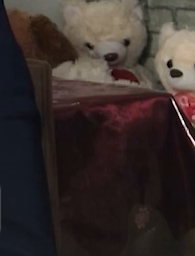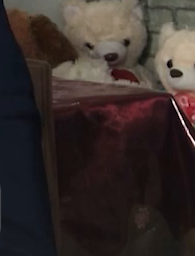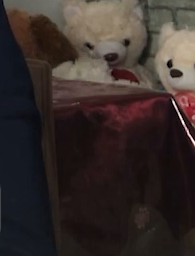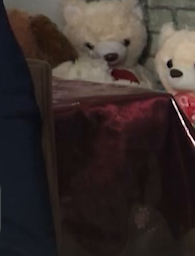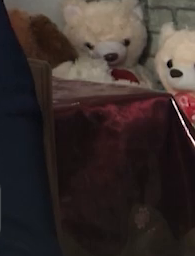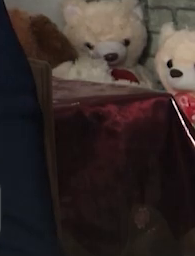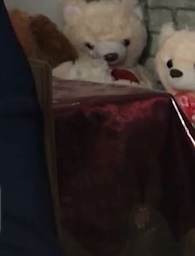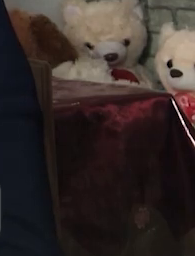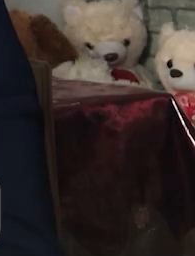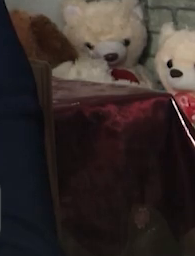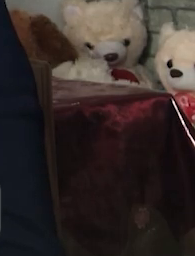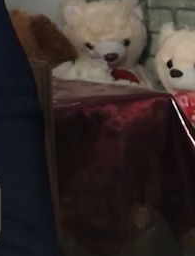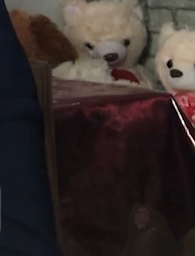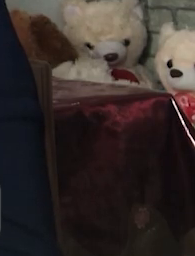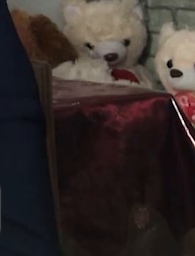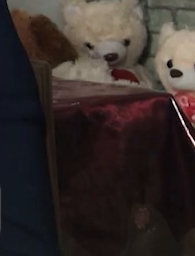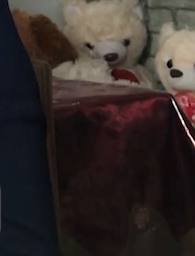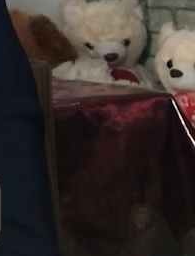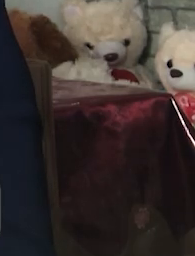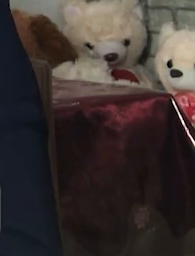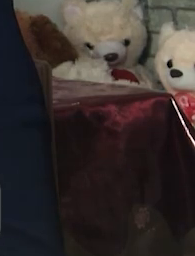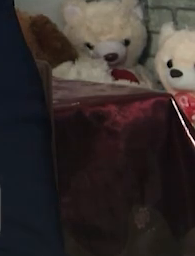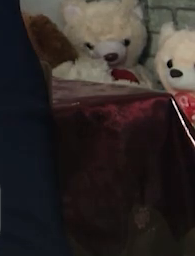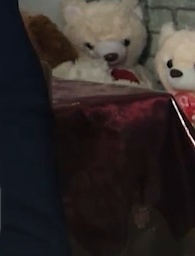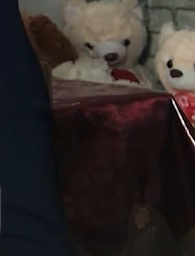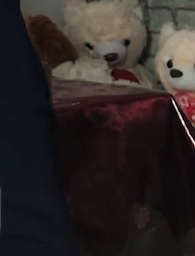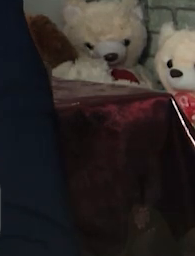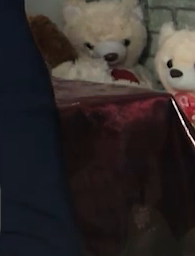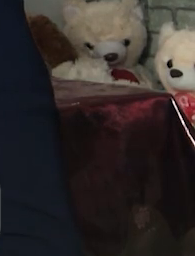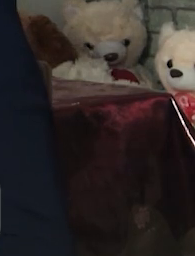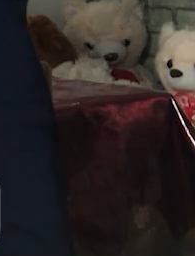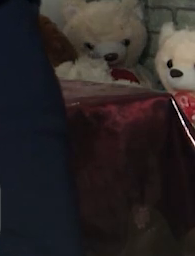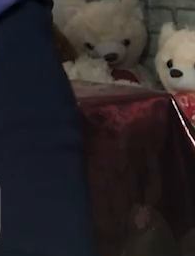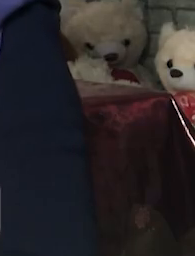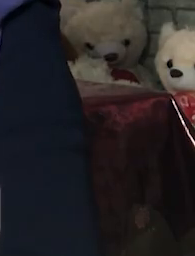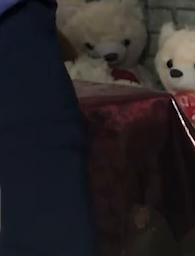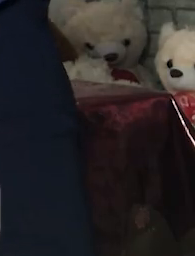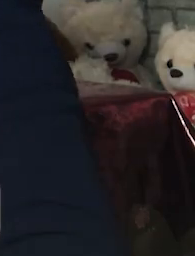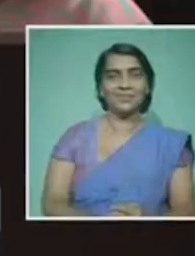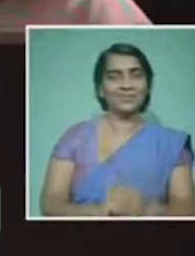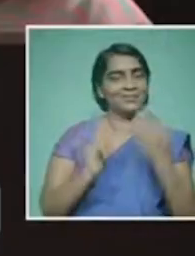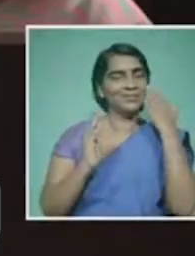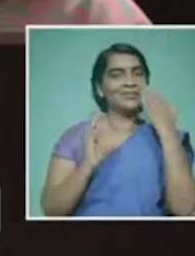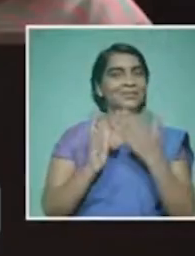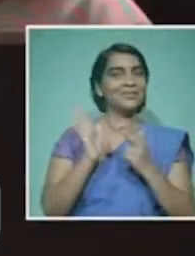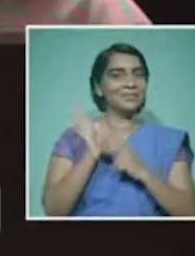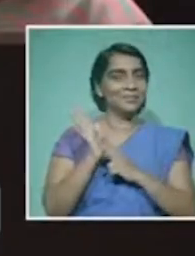பௌசர் இருக்கு இல்லையா கழிவுகள் அள்ளுற அந்த பௌசர் பேசுறதுக்கு பின்னாடி நான் பேசினது எனக்கு ரொம்ப வருத்தமா இருக்குன்னு கிண்டலா பேசியிருந்தாரு